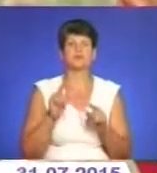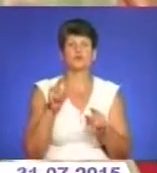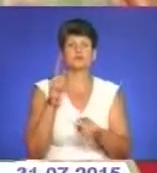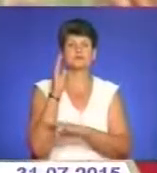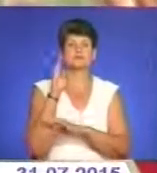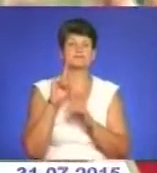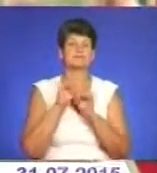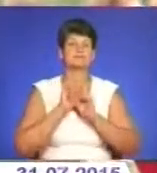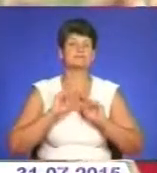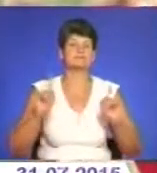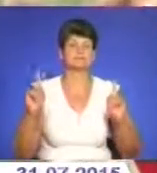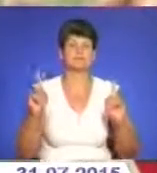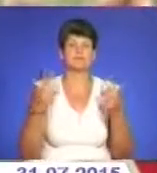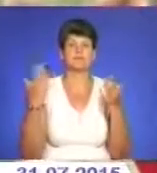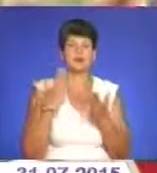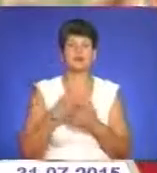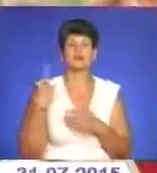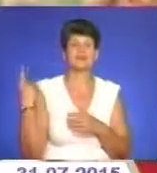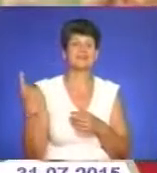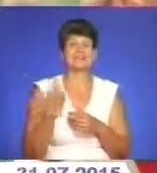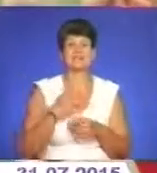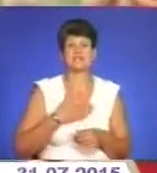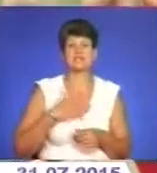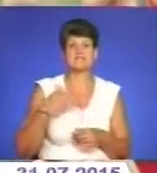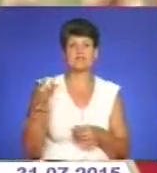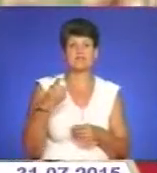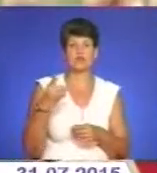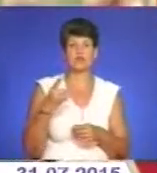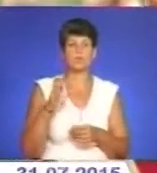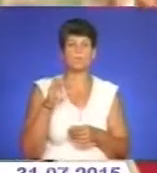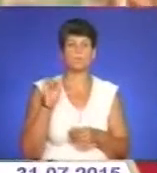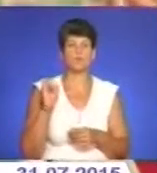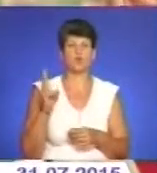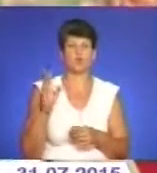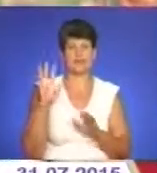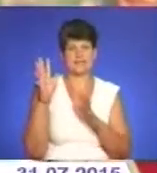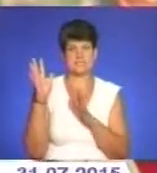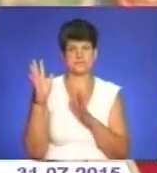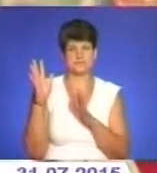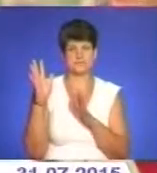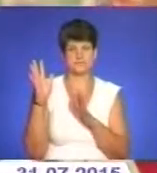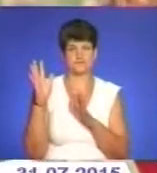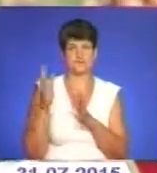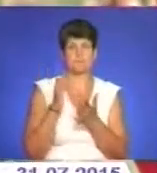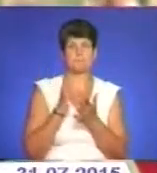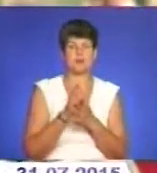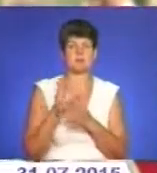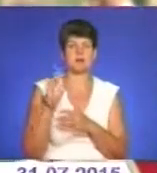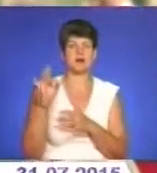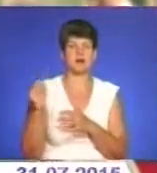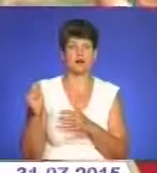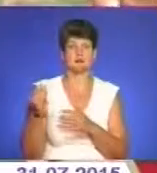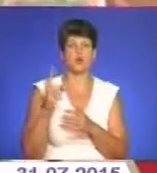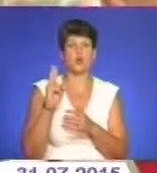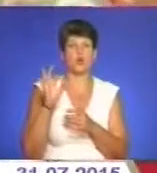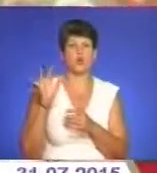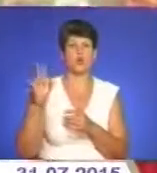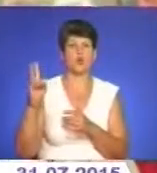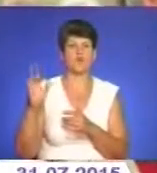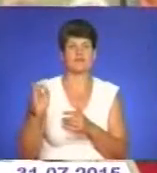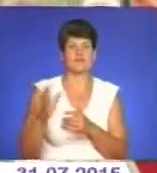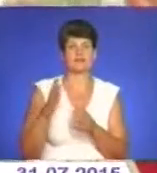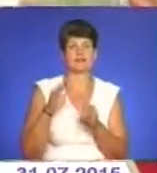От ми маємо єдиний, напевно, у нас в районі величезний буковий ліс. Ми маємо тут бархатамурське коркове дерево, тут маємо